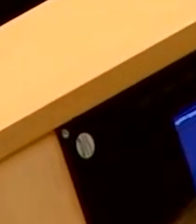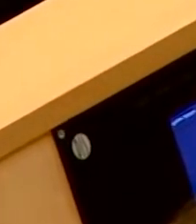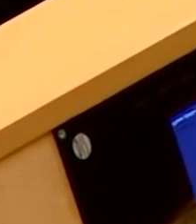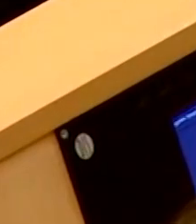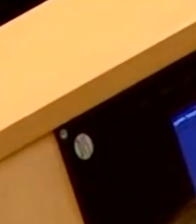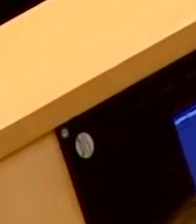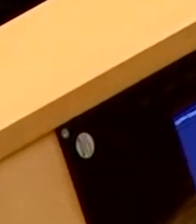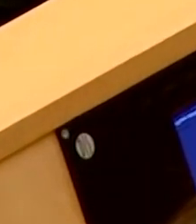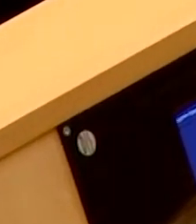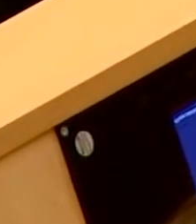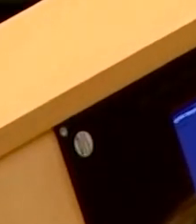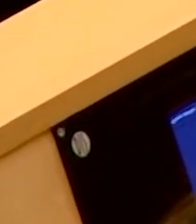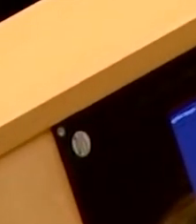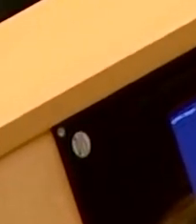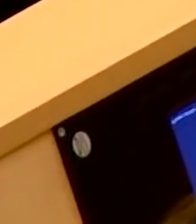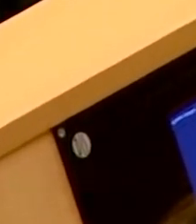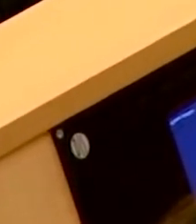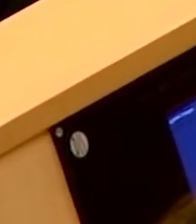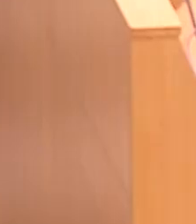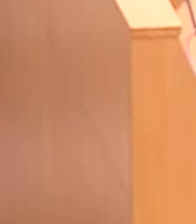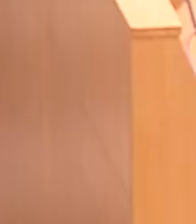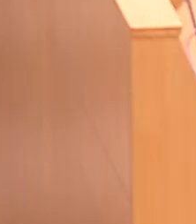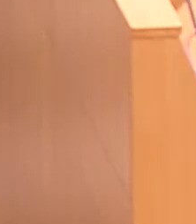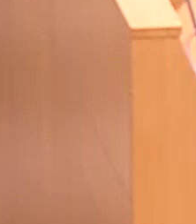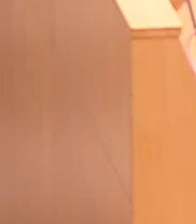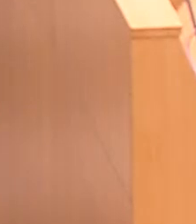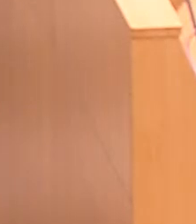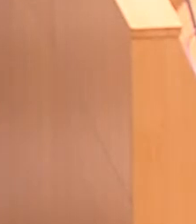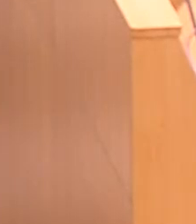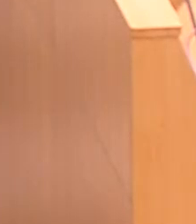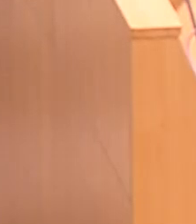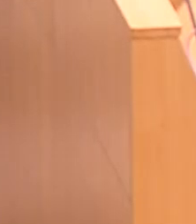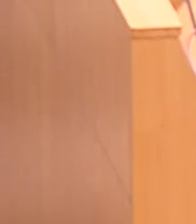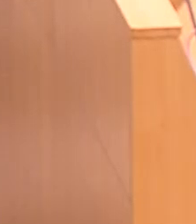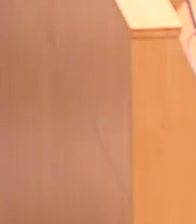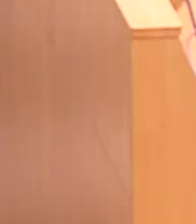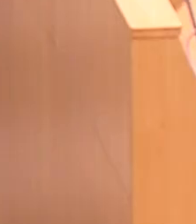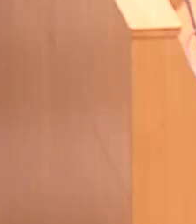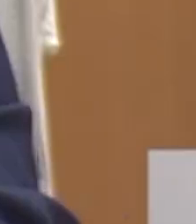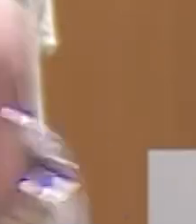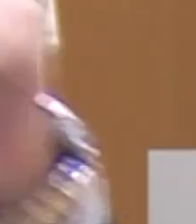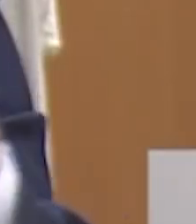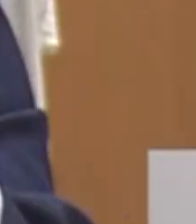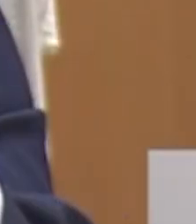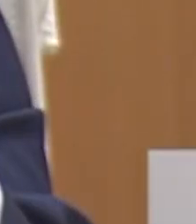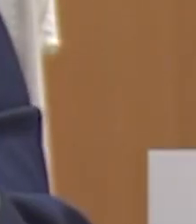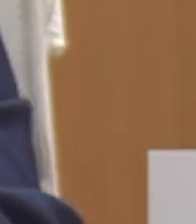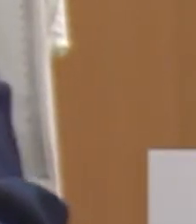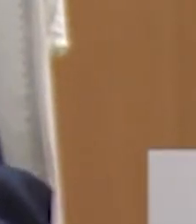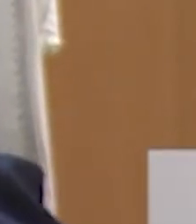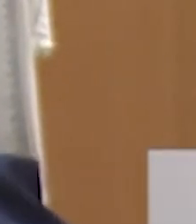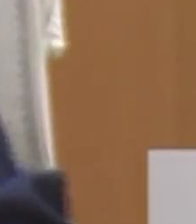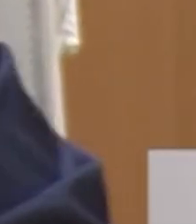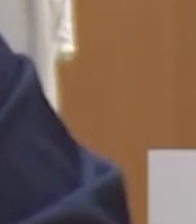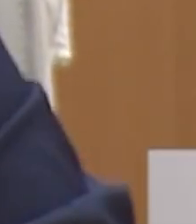ბერაიასა და ალუდა ღუდუშაურის მიერ ანი წითლიძისა და თეონა აკუბარდიას მიმართ გაკეთებული განცხადებები არის სექსისტური, ქალების მიმართ შეურაცხმყოფელი